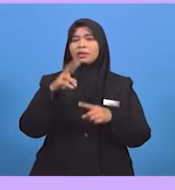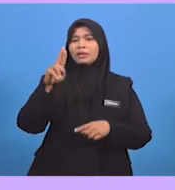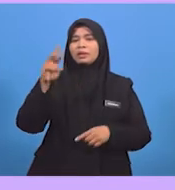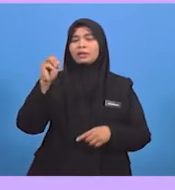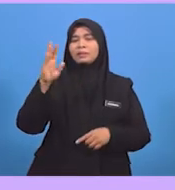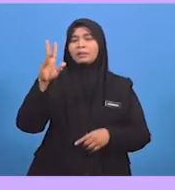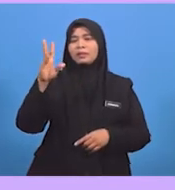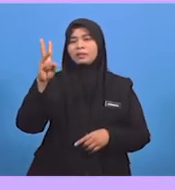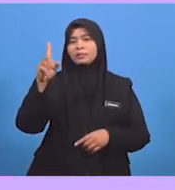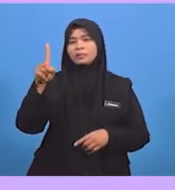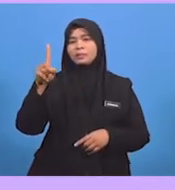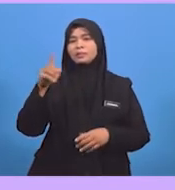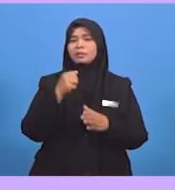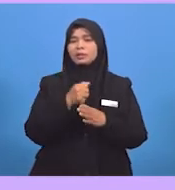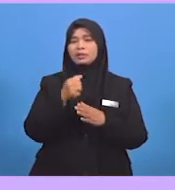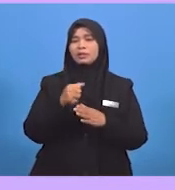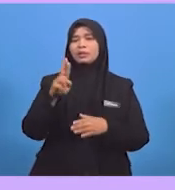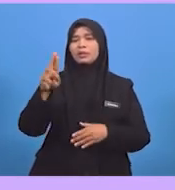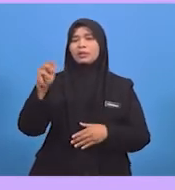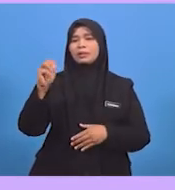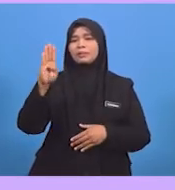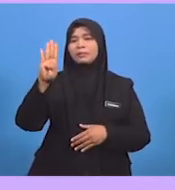RM61 atau